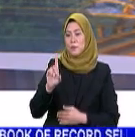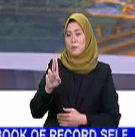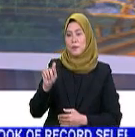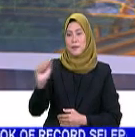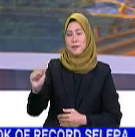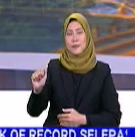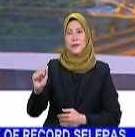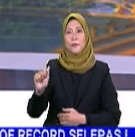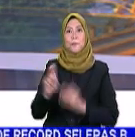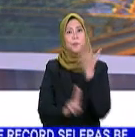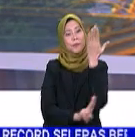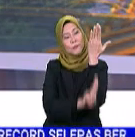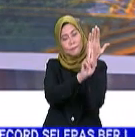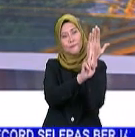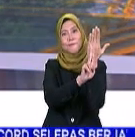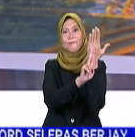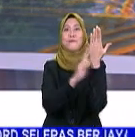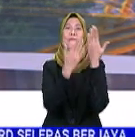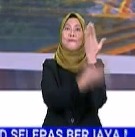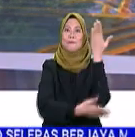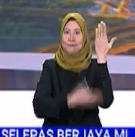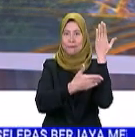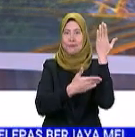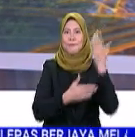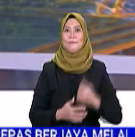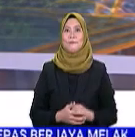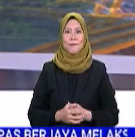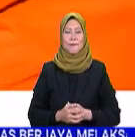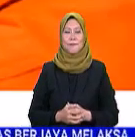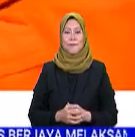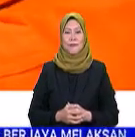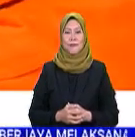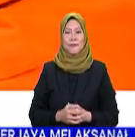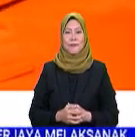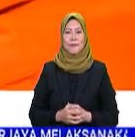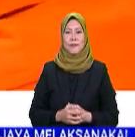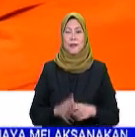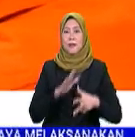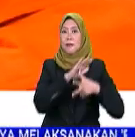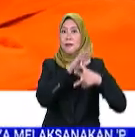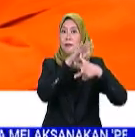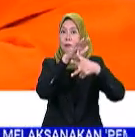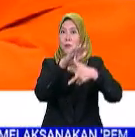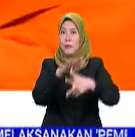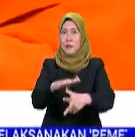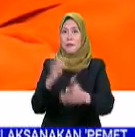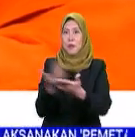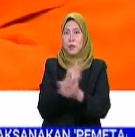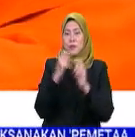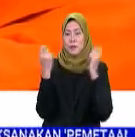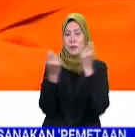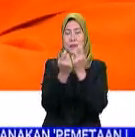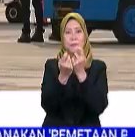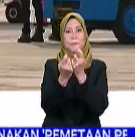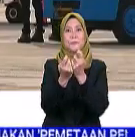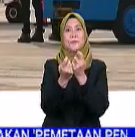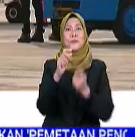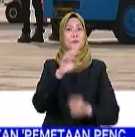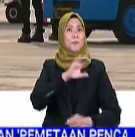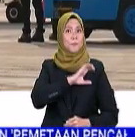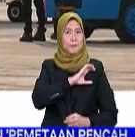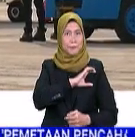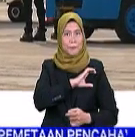yang menghubungkan Utara Semenanjung Hai dengan Nike helikopter baru milik pasukan gerakan udara